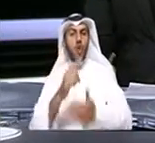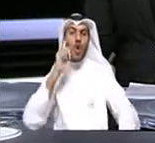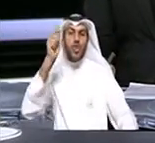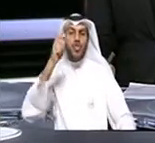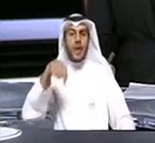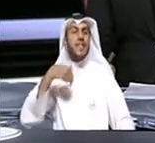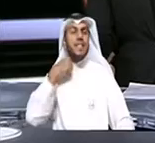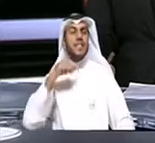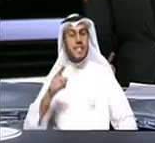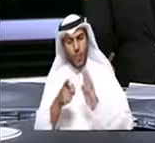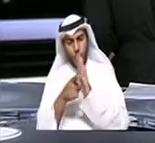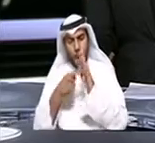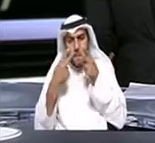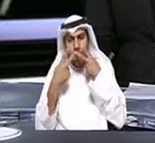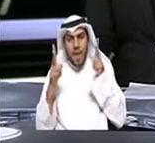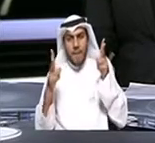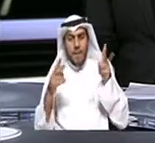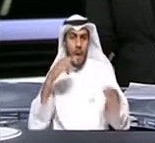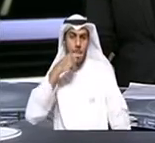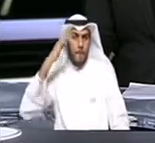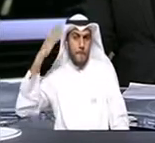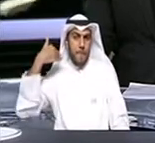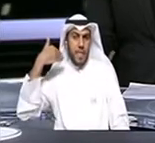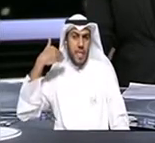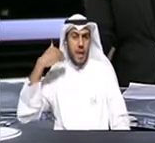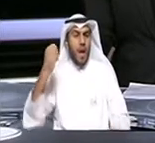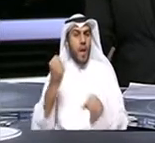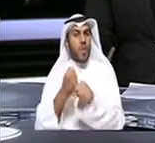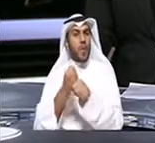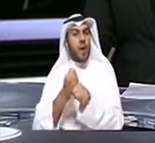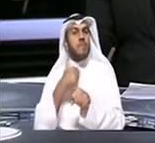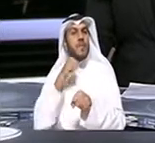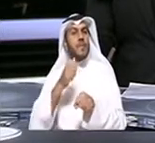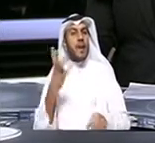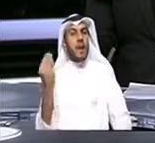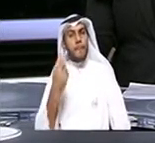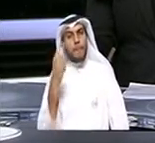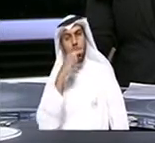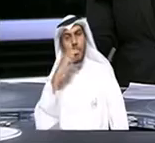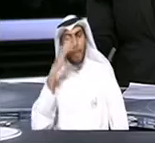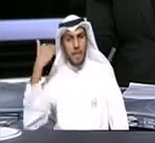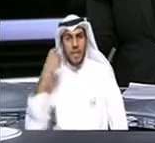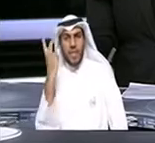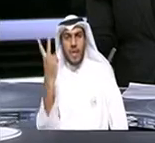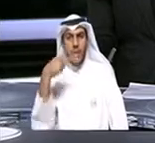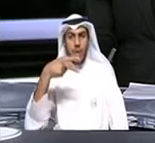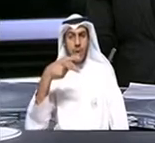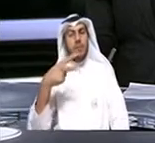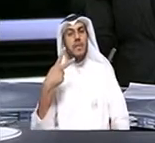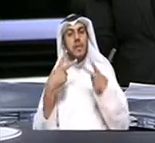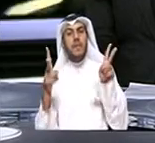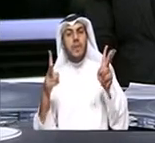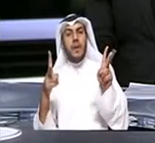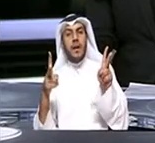على العملية الانتخابية هذا العام بعد تعيين المجلس الأعلى للقضاء 22 وكيلة نيابة في النيابة العامة، ومن